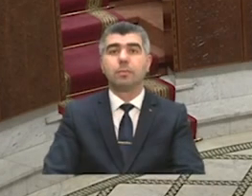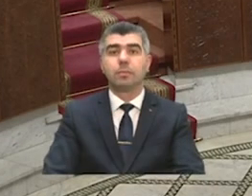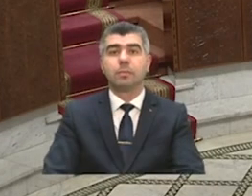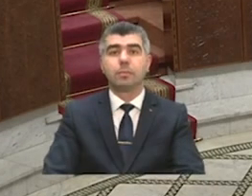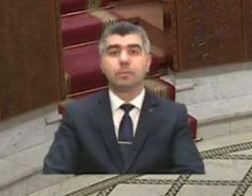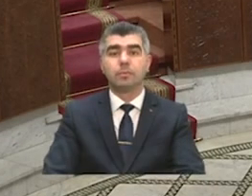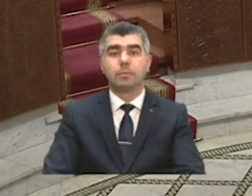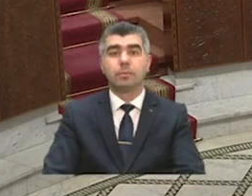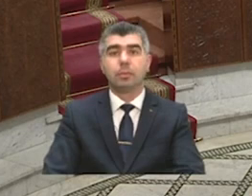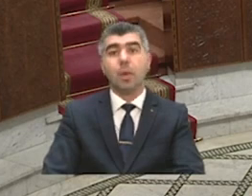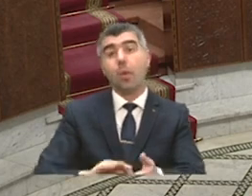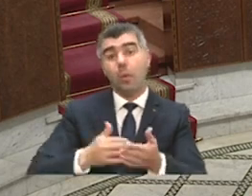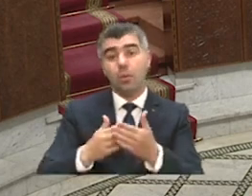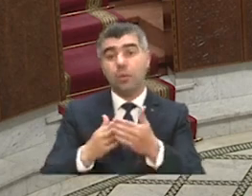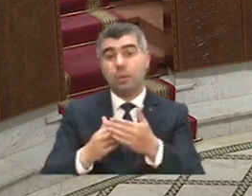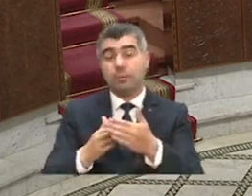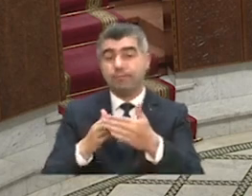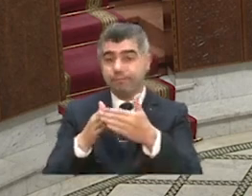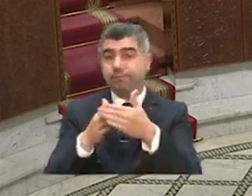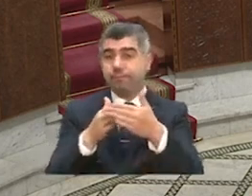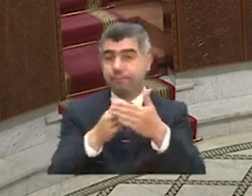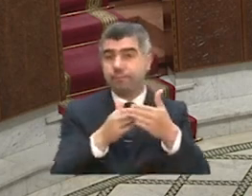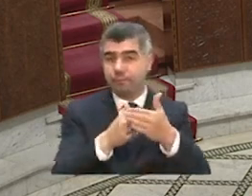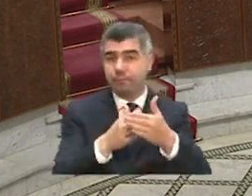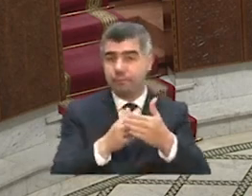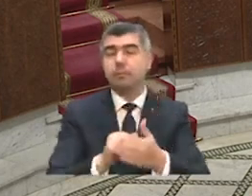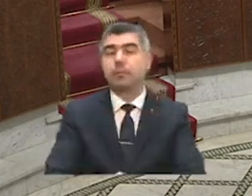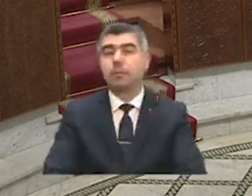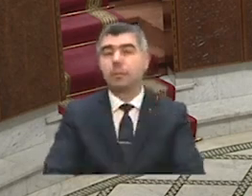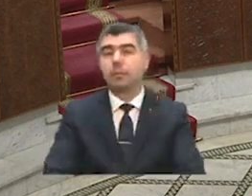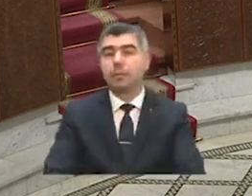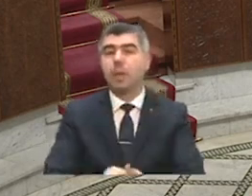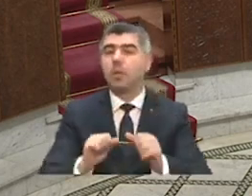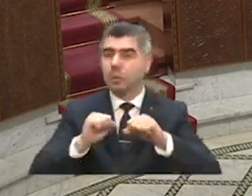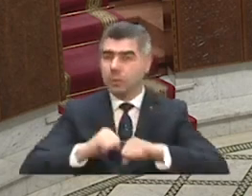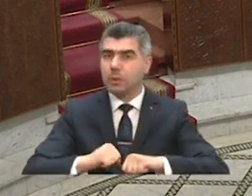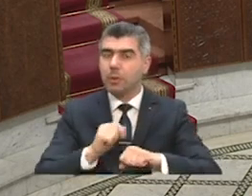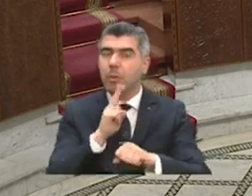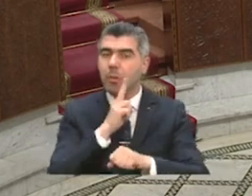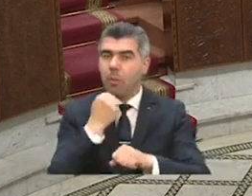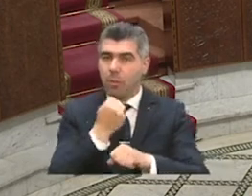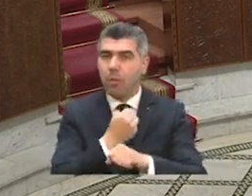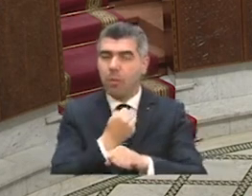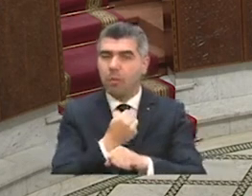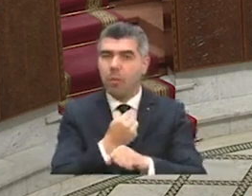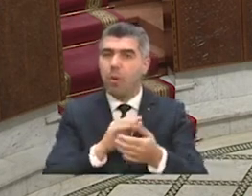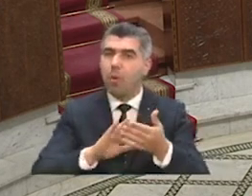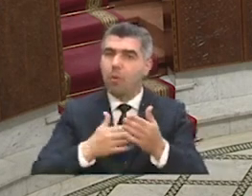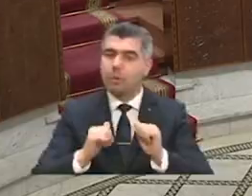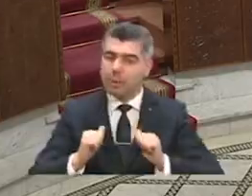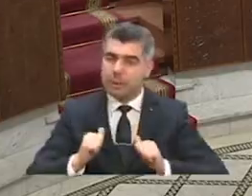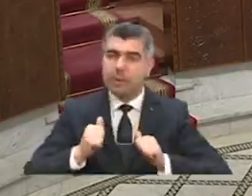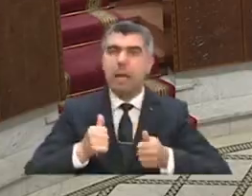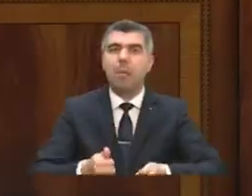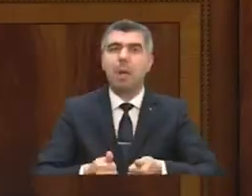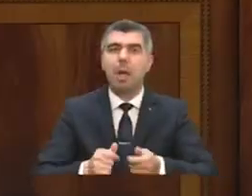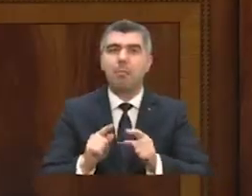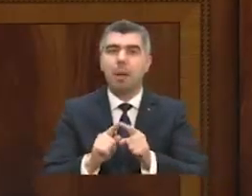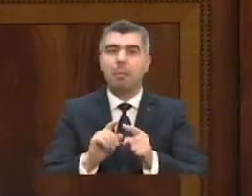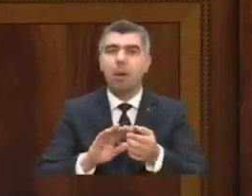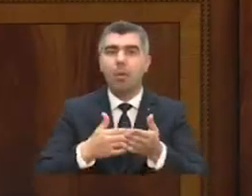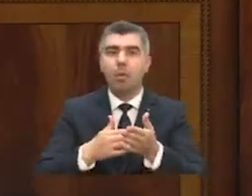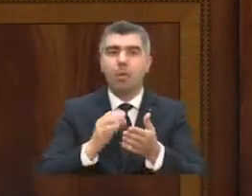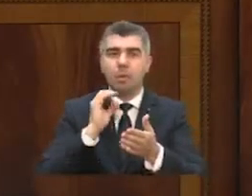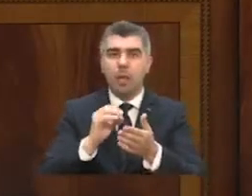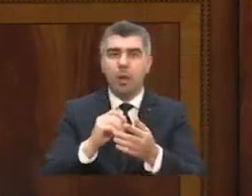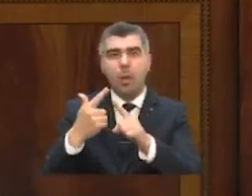أمام هذه التحديات تجاوبت الحكومة من خلال تعبئة موارد مالية استثنائية